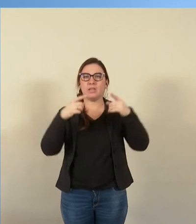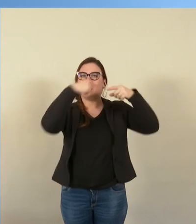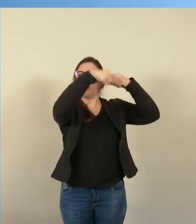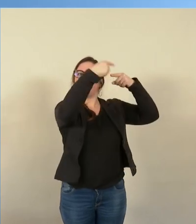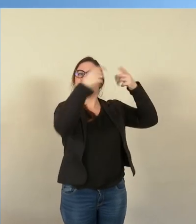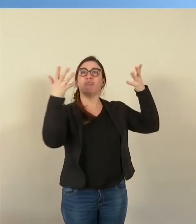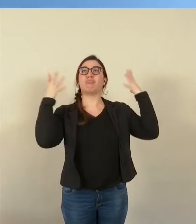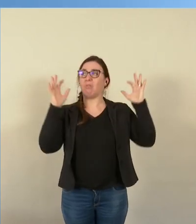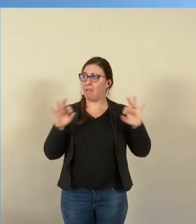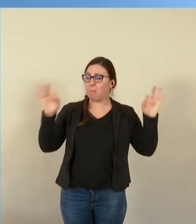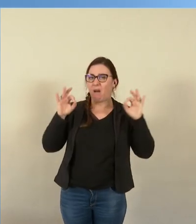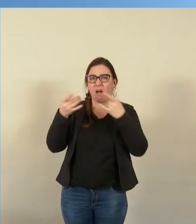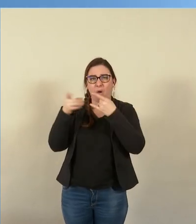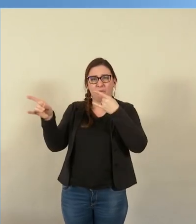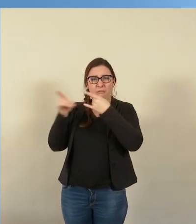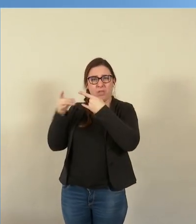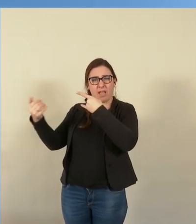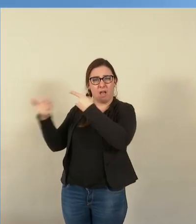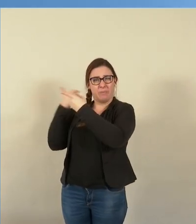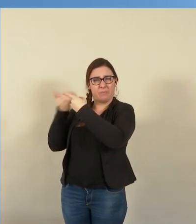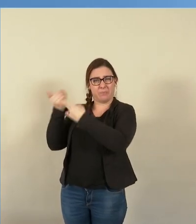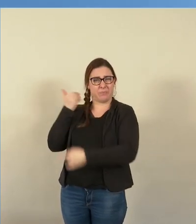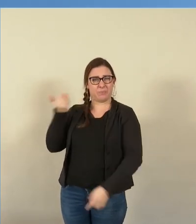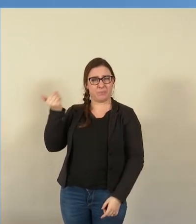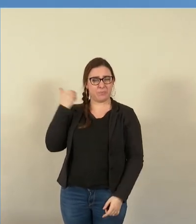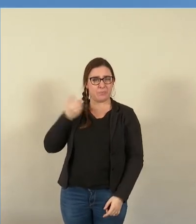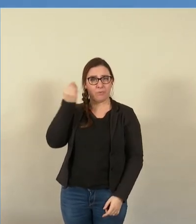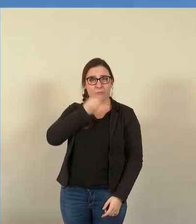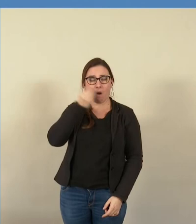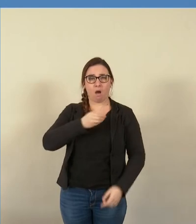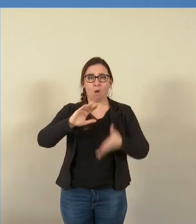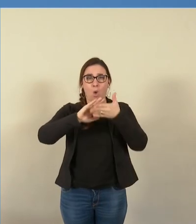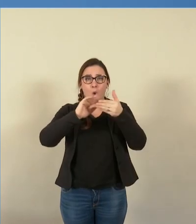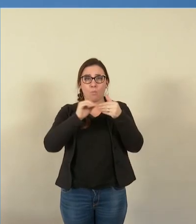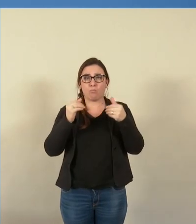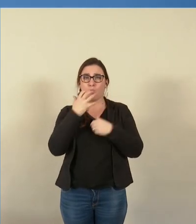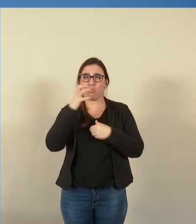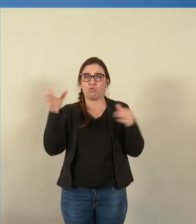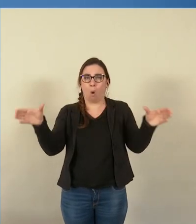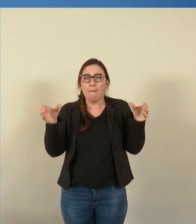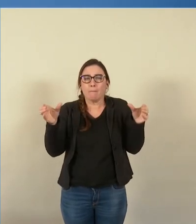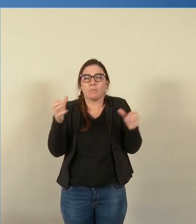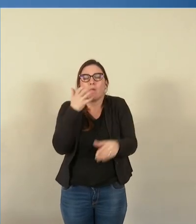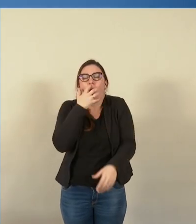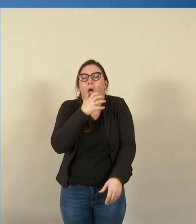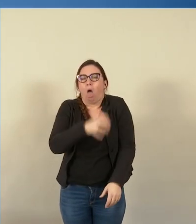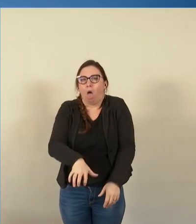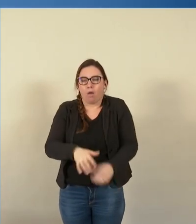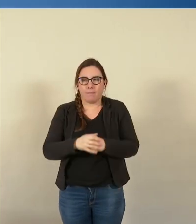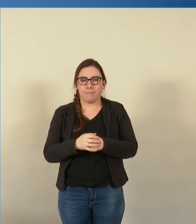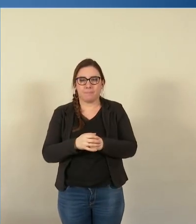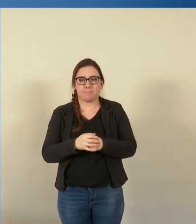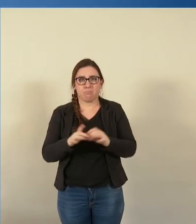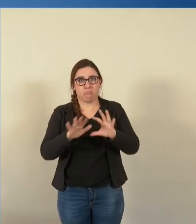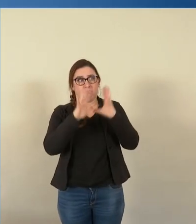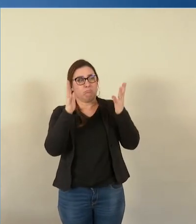des fenêtres qui laissent passer le le froid en hiver des murs qui retiennent la chaleur en été et à vivre dans ces